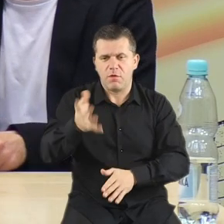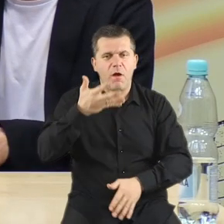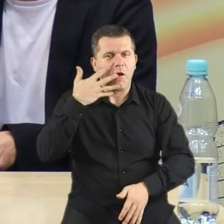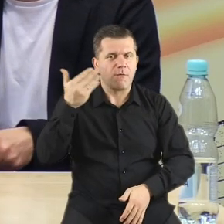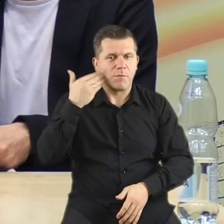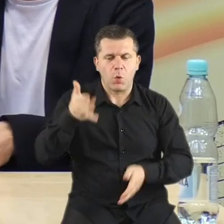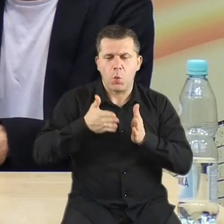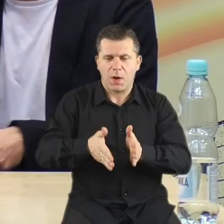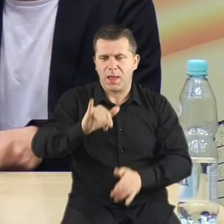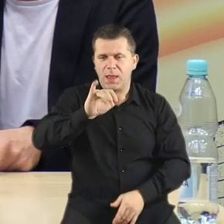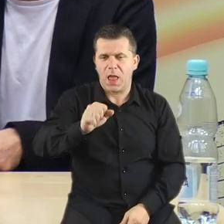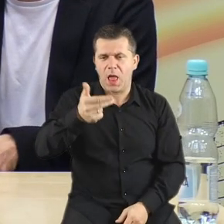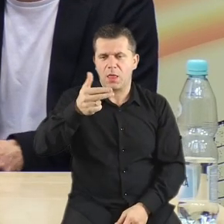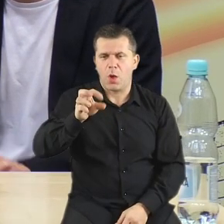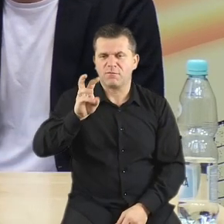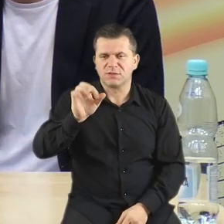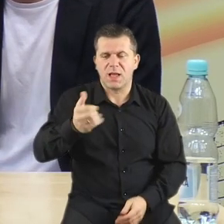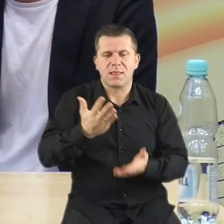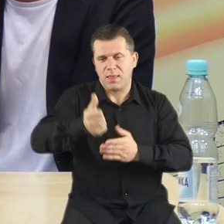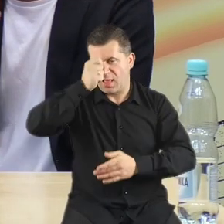ulicy Janowskiej, dlatego się nazywał obóz janowski.